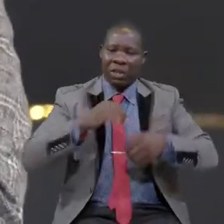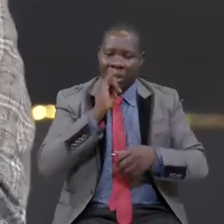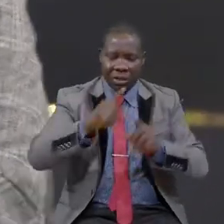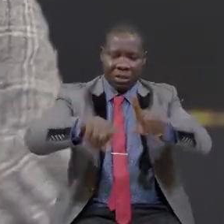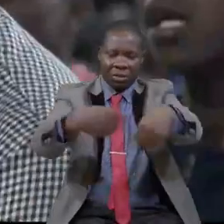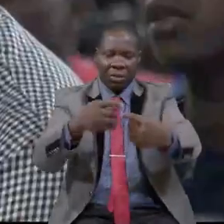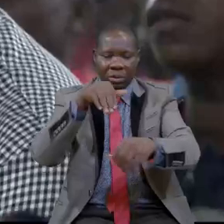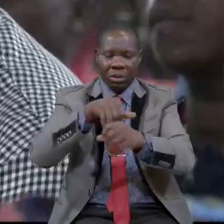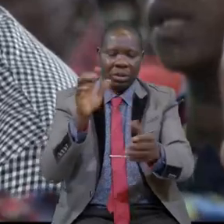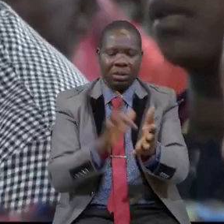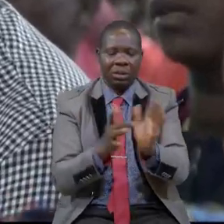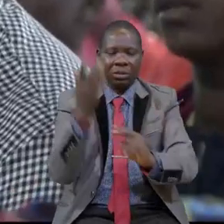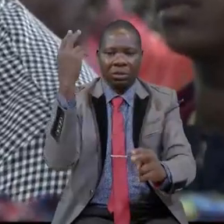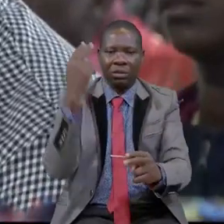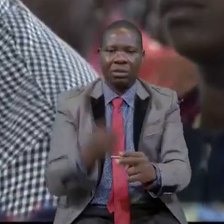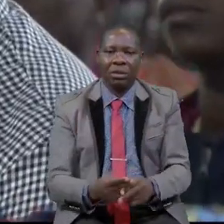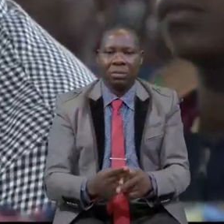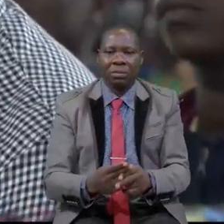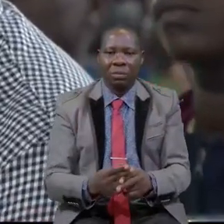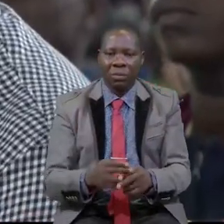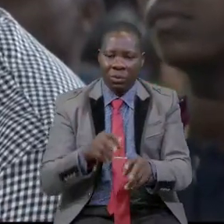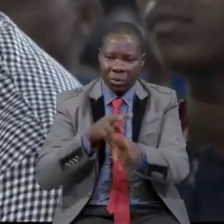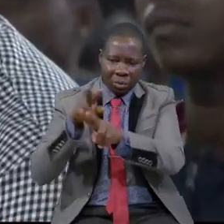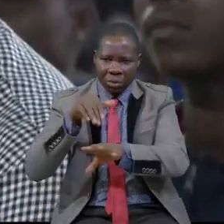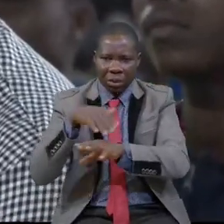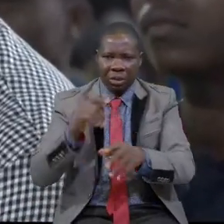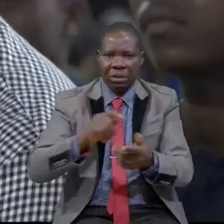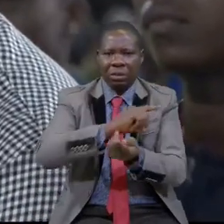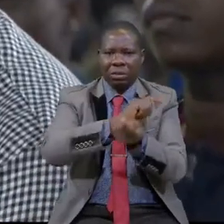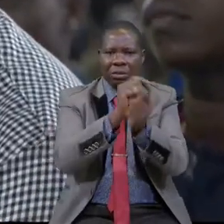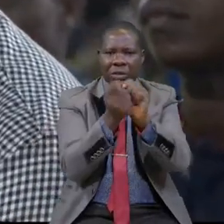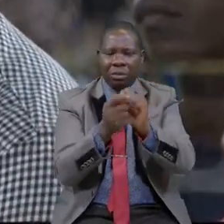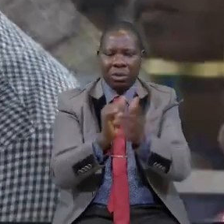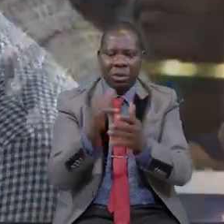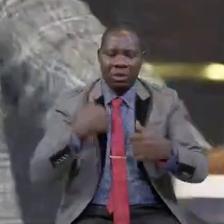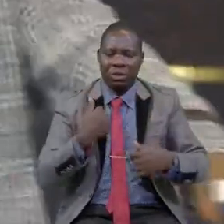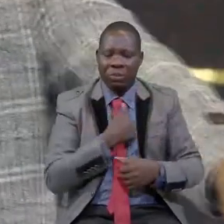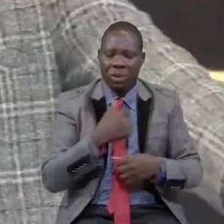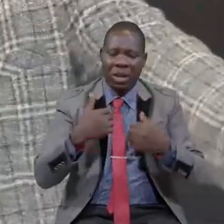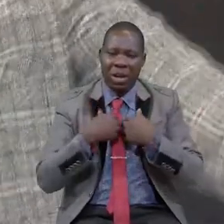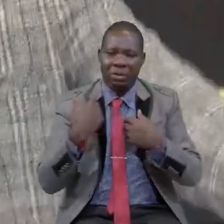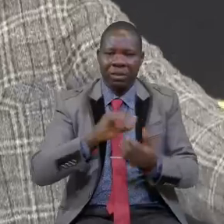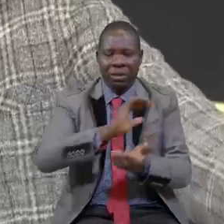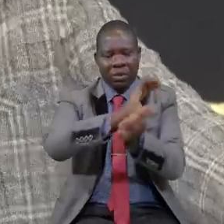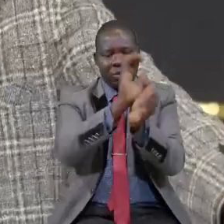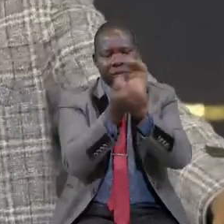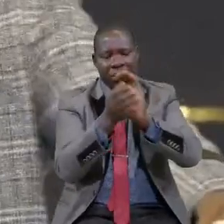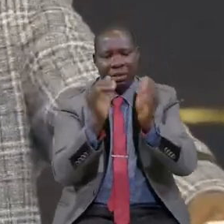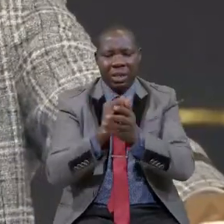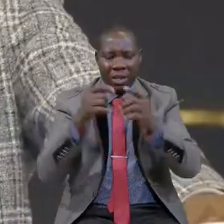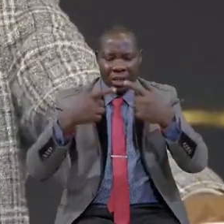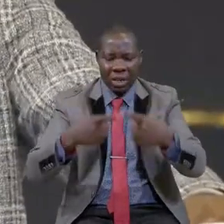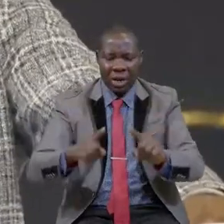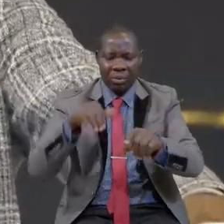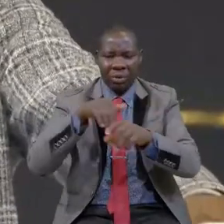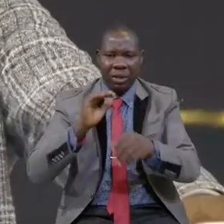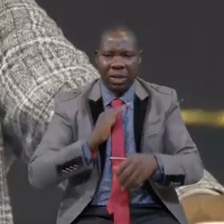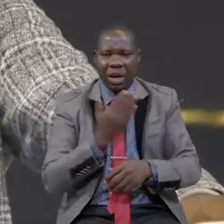de Jésus. Vous voyez la transformation que nous avons, la conversion qui se produit dans nos